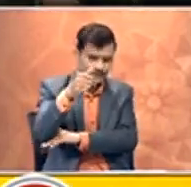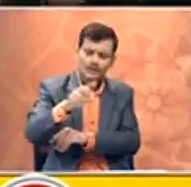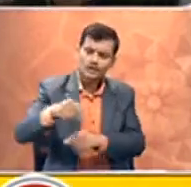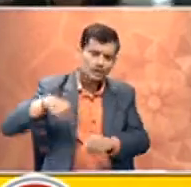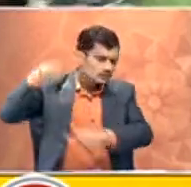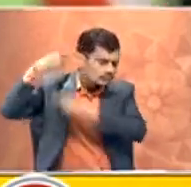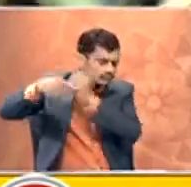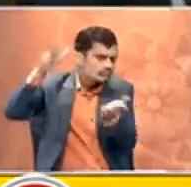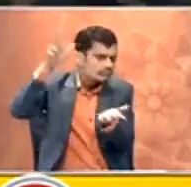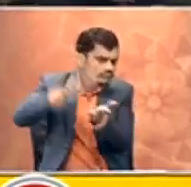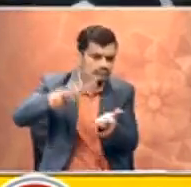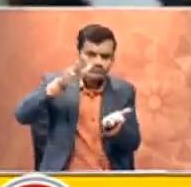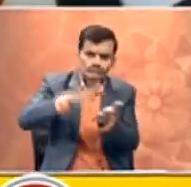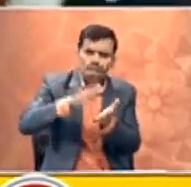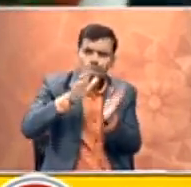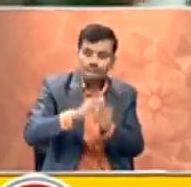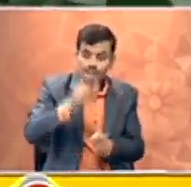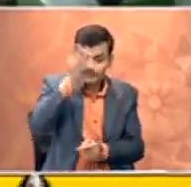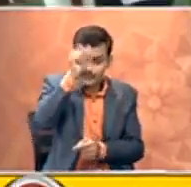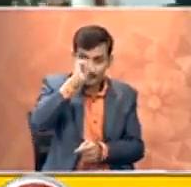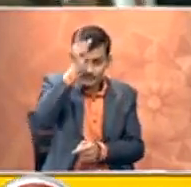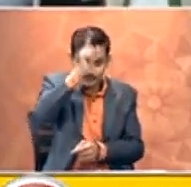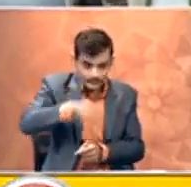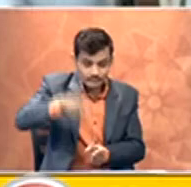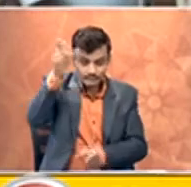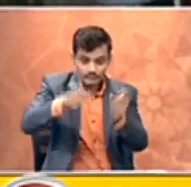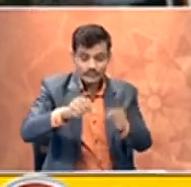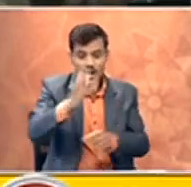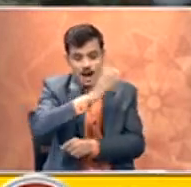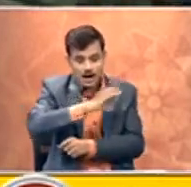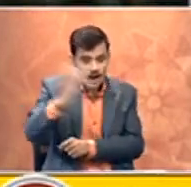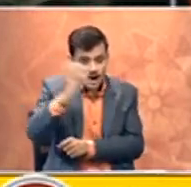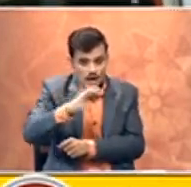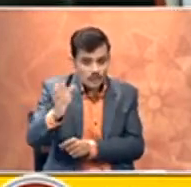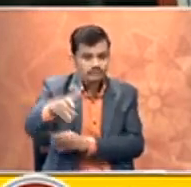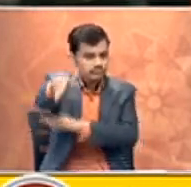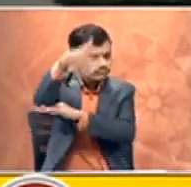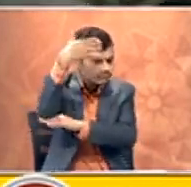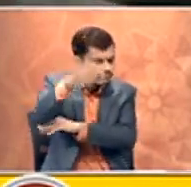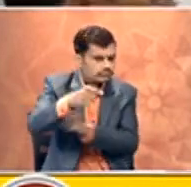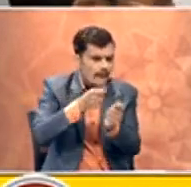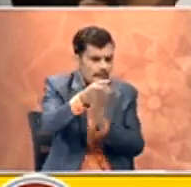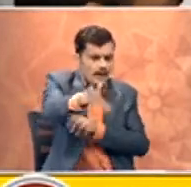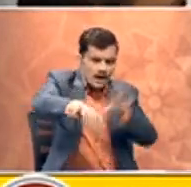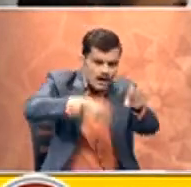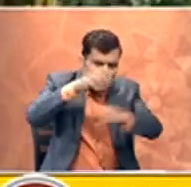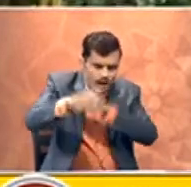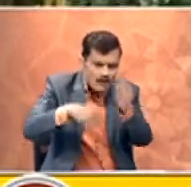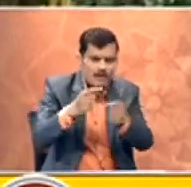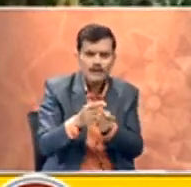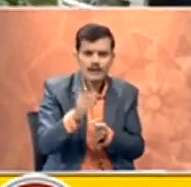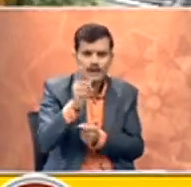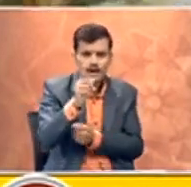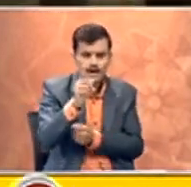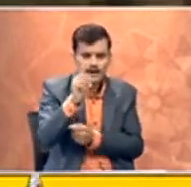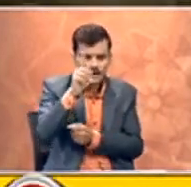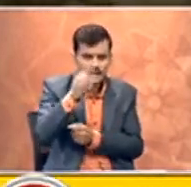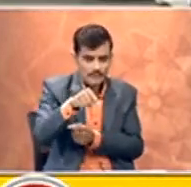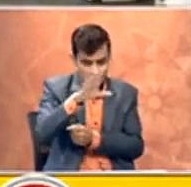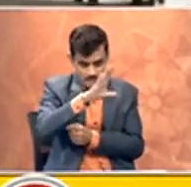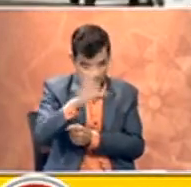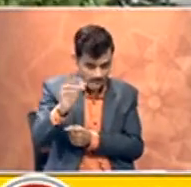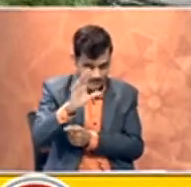बने। देशवासियों ने करोड़ों की संख्या में तिरंगे खरीदे। 1.5 लाख पोस्ट ऑफिसेस के